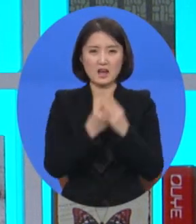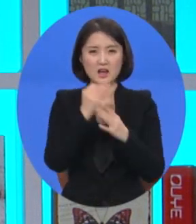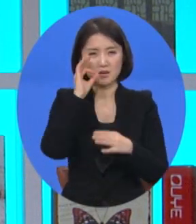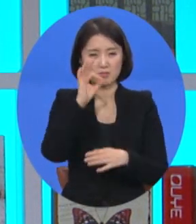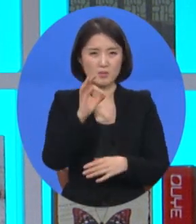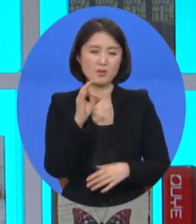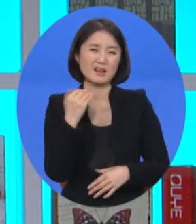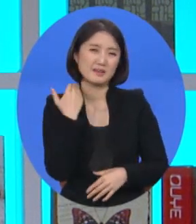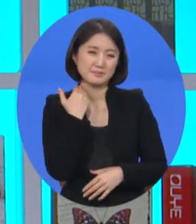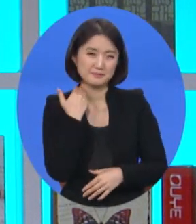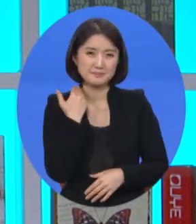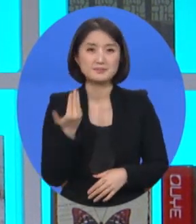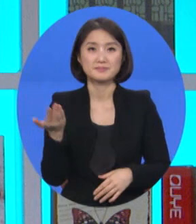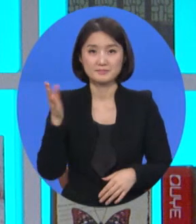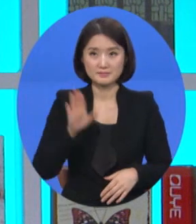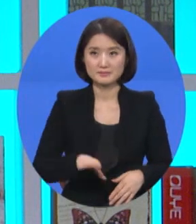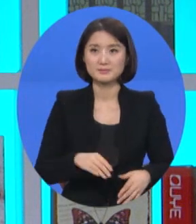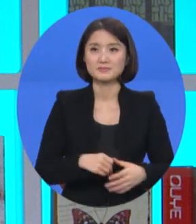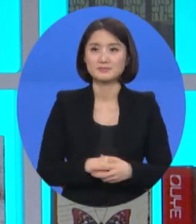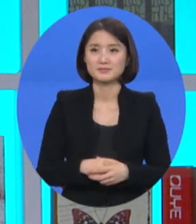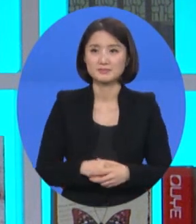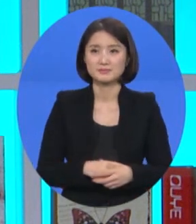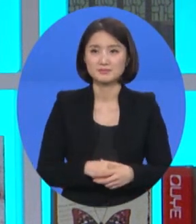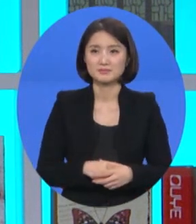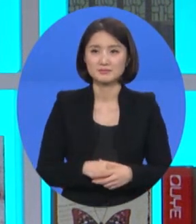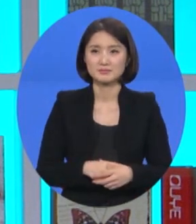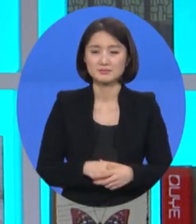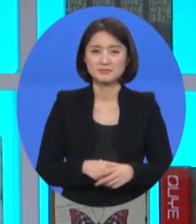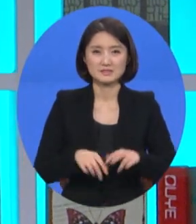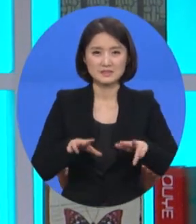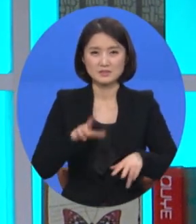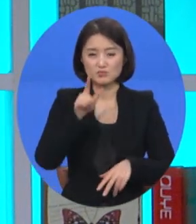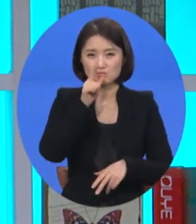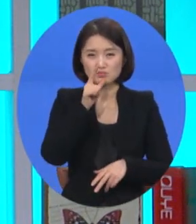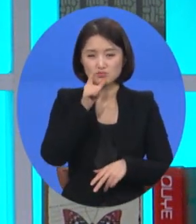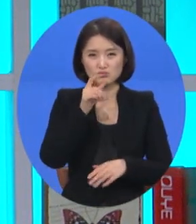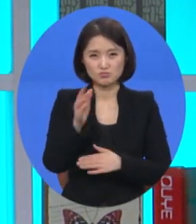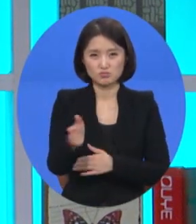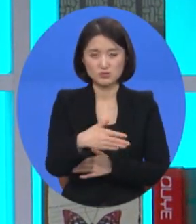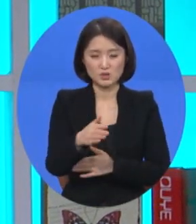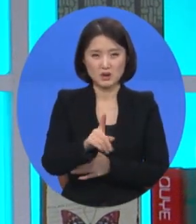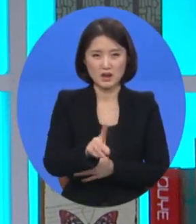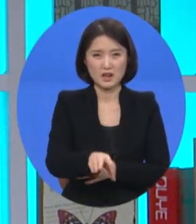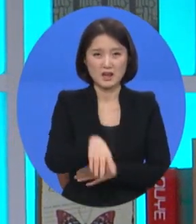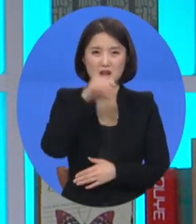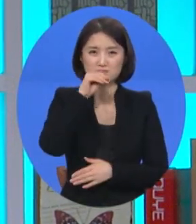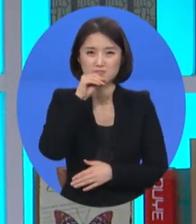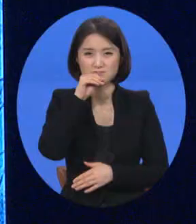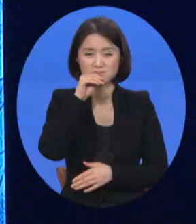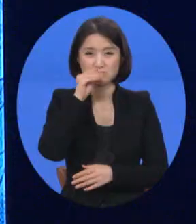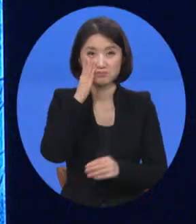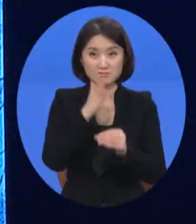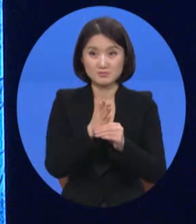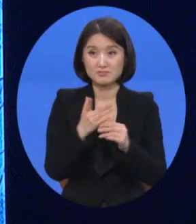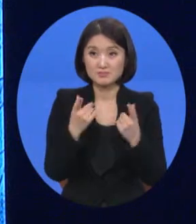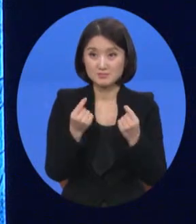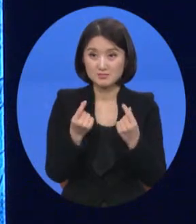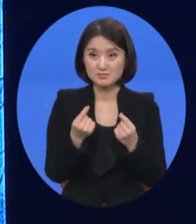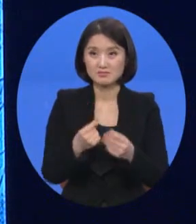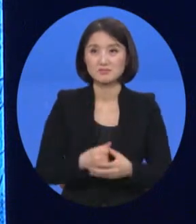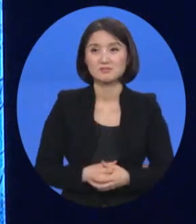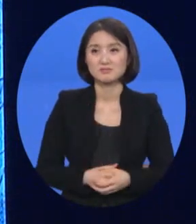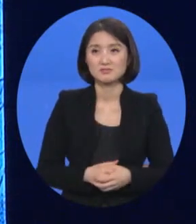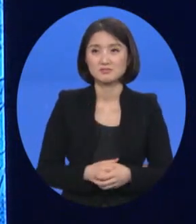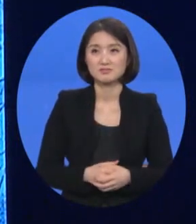이렇게 뽐내면서 지금 물고기 한 마리를 이런 물고 넘기고 있습니다 자